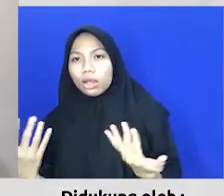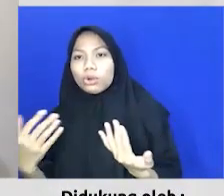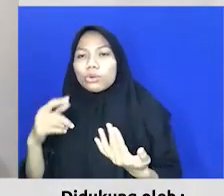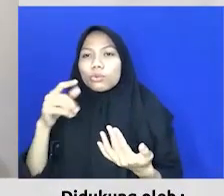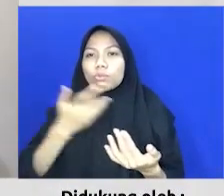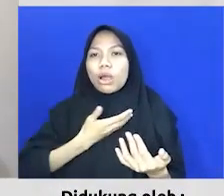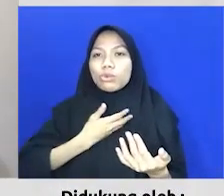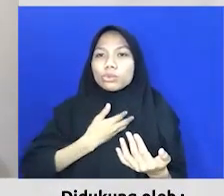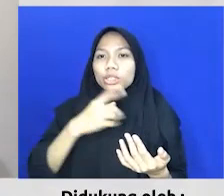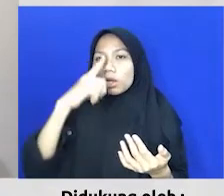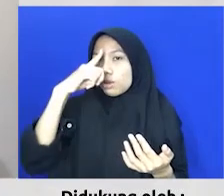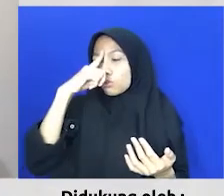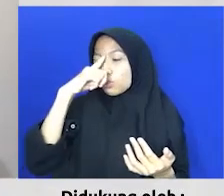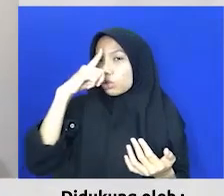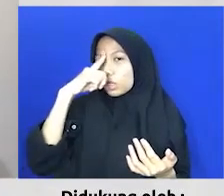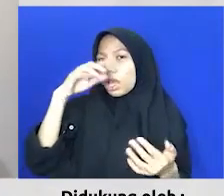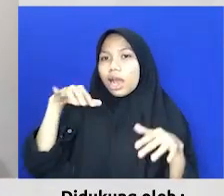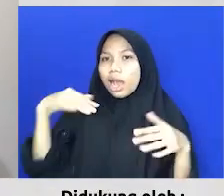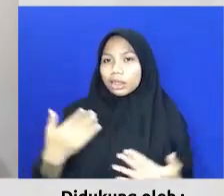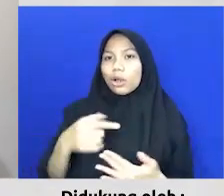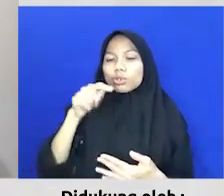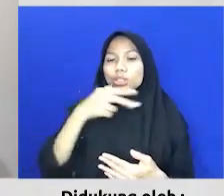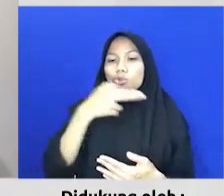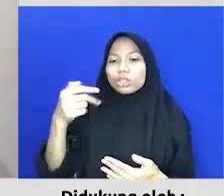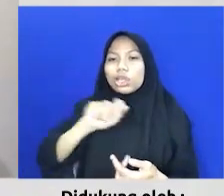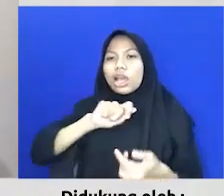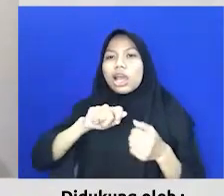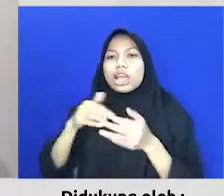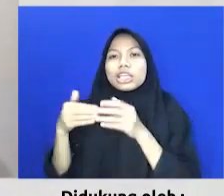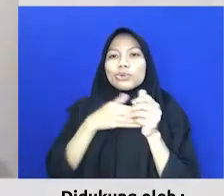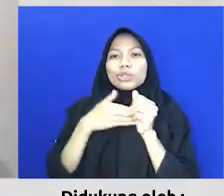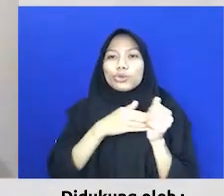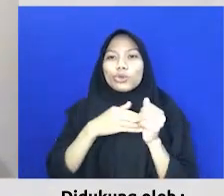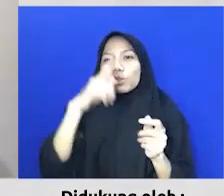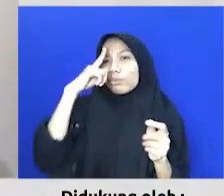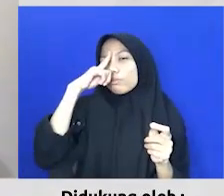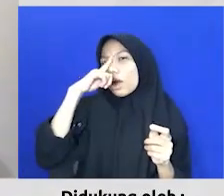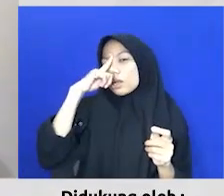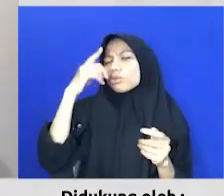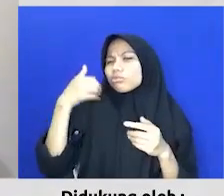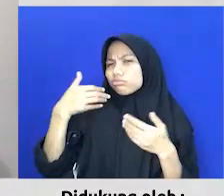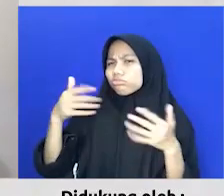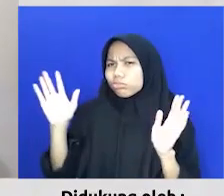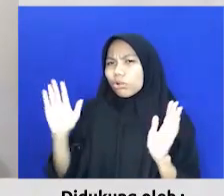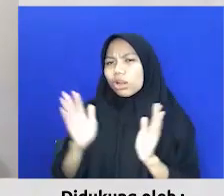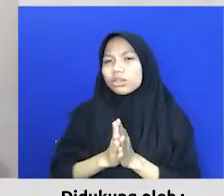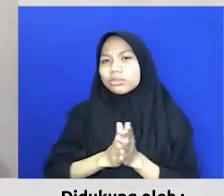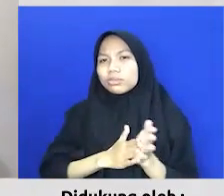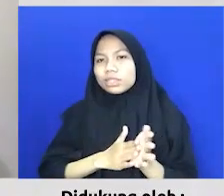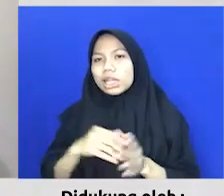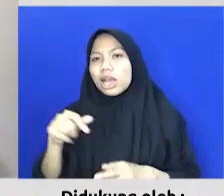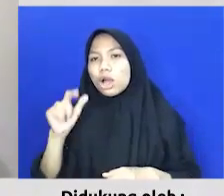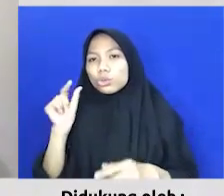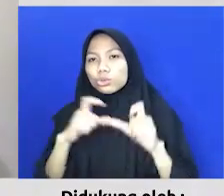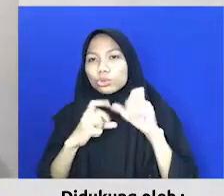apa sih bagi orang Indonesia yang tidak dibicarakan? Ya, koran pun, walaupun tajam-tajam, juga tidak membicarakan, tiba-tiba